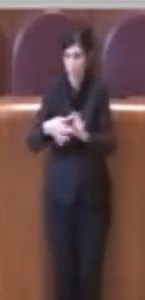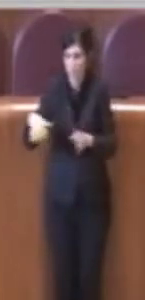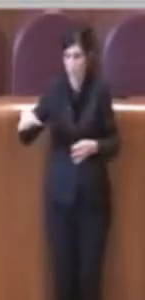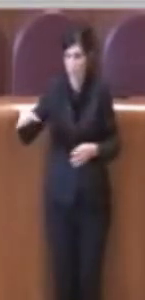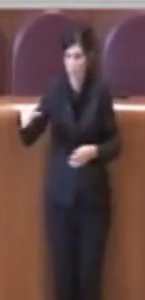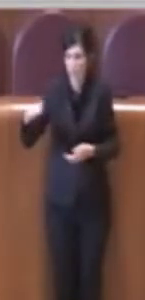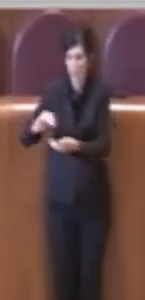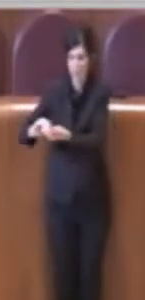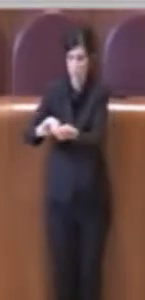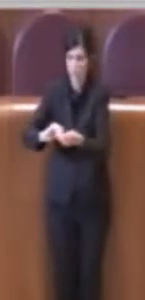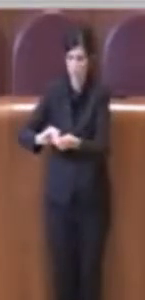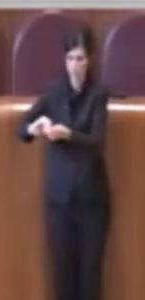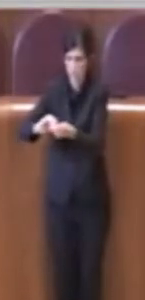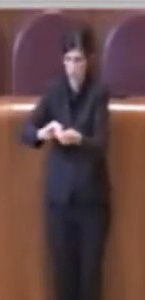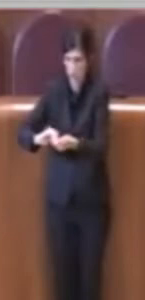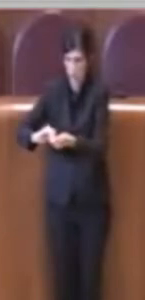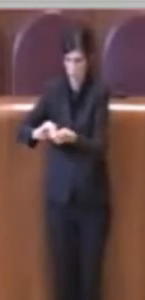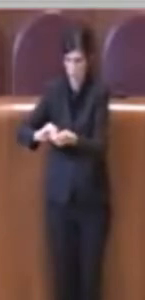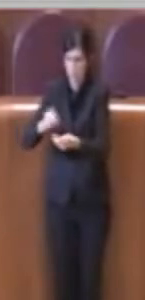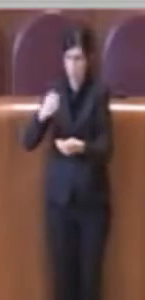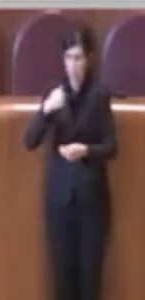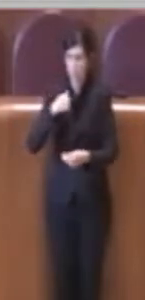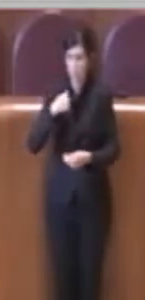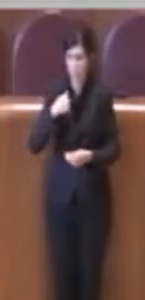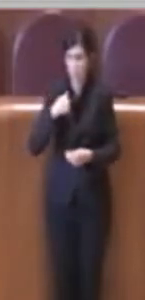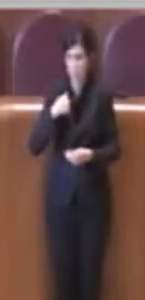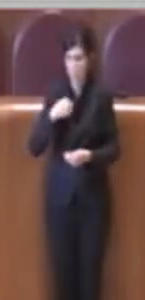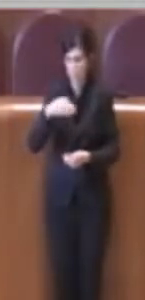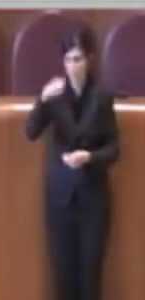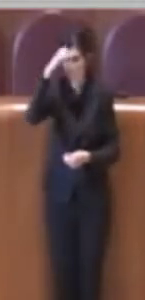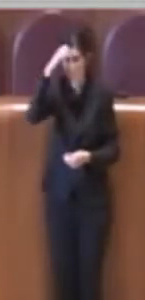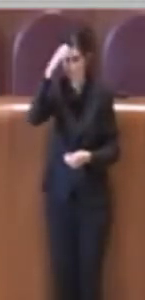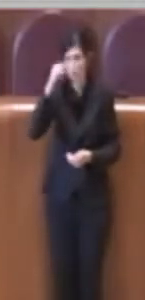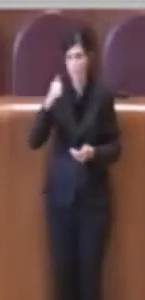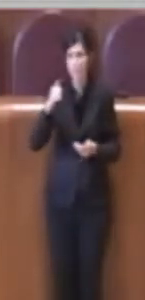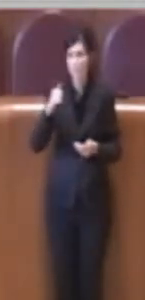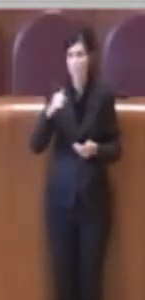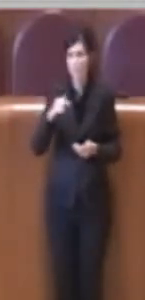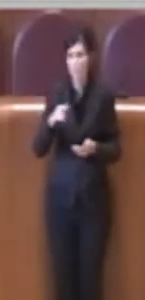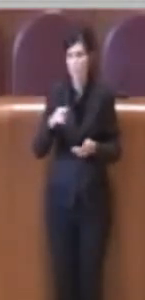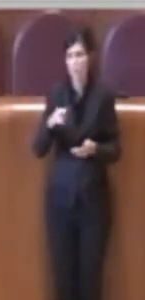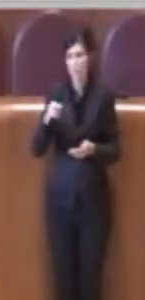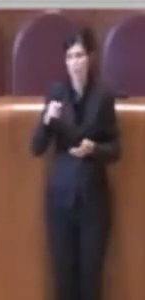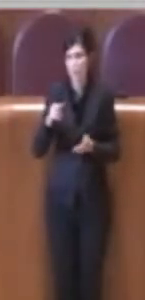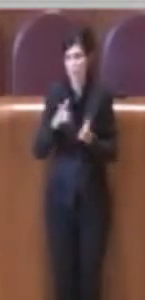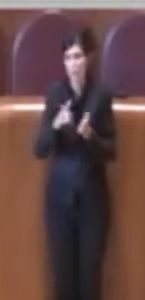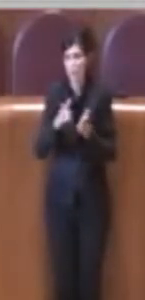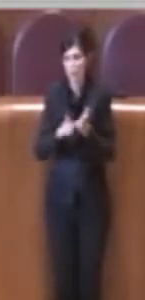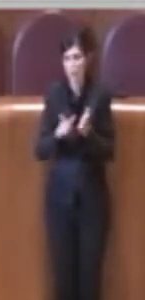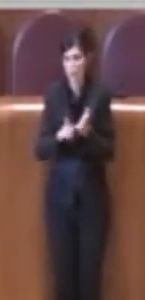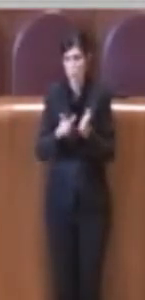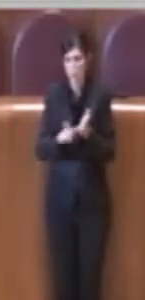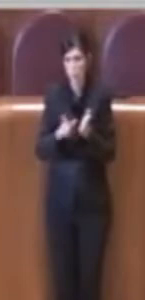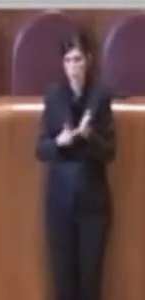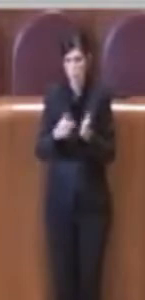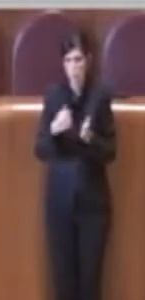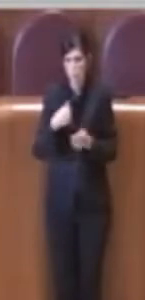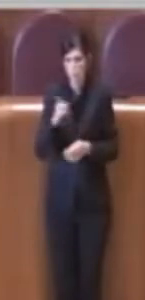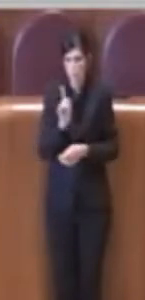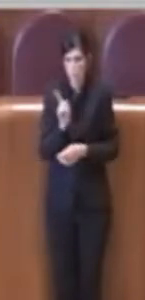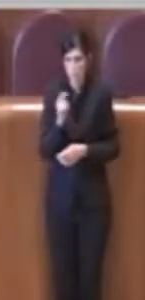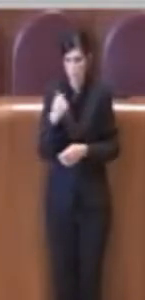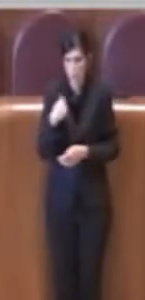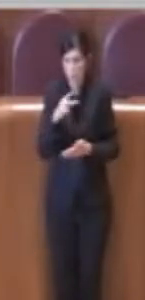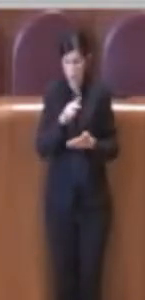Perdonatemi, io non sono un uomo di grande cultura letteraria come coloro che pontificano al loro piedistallo dorato, ma so